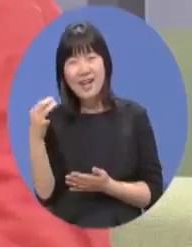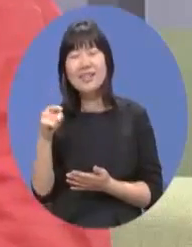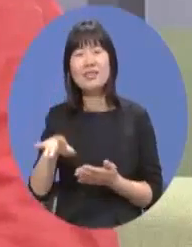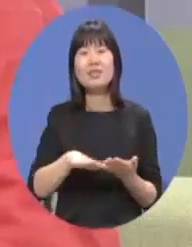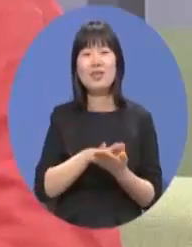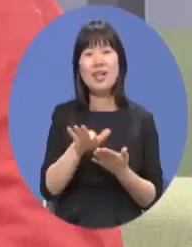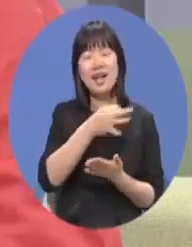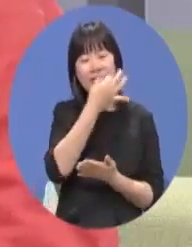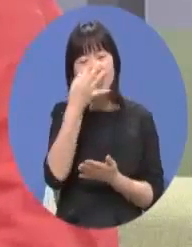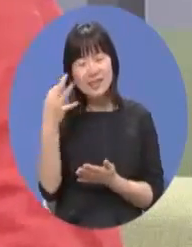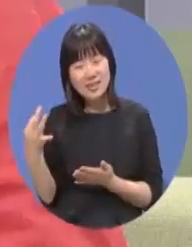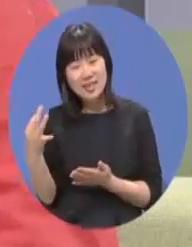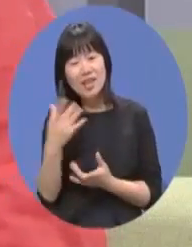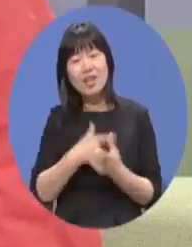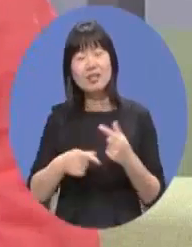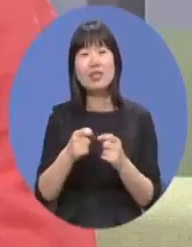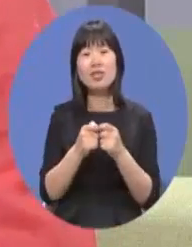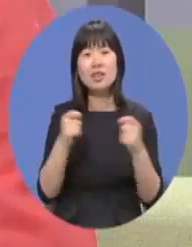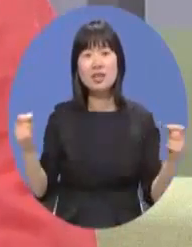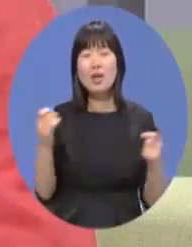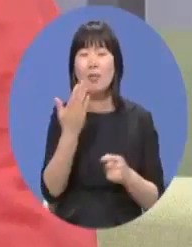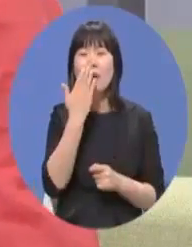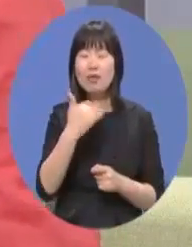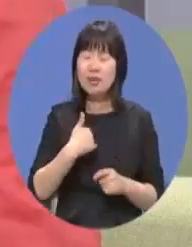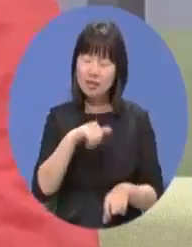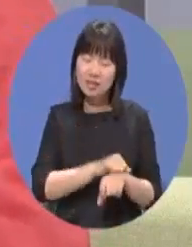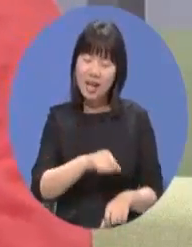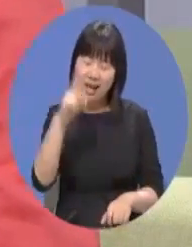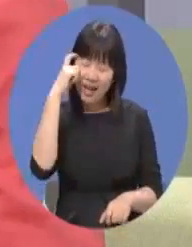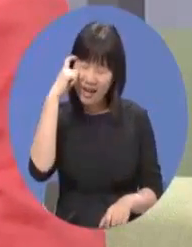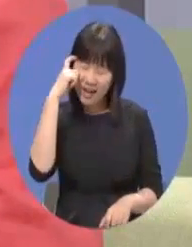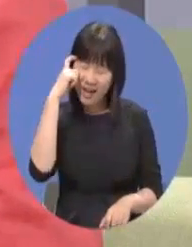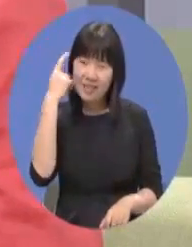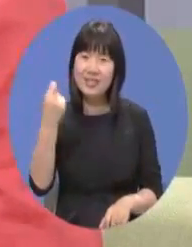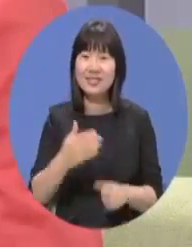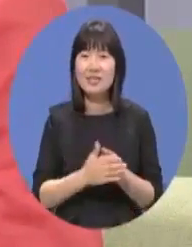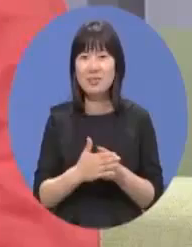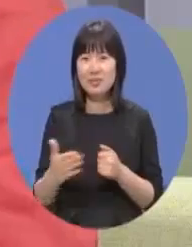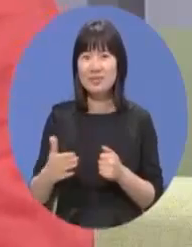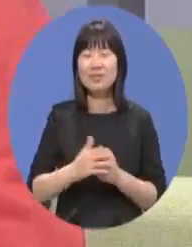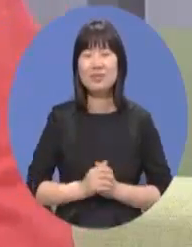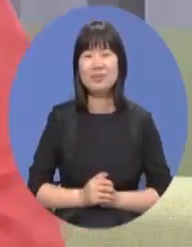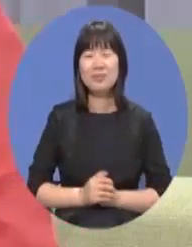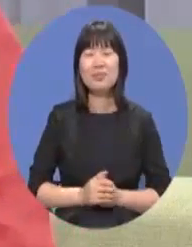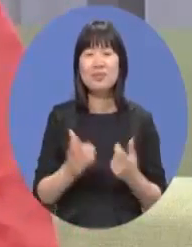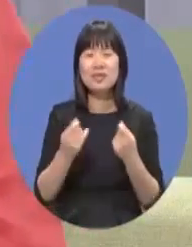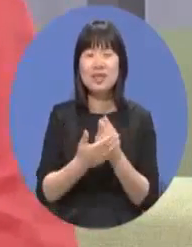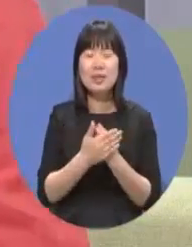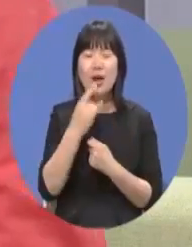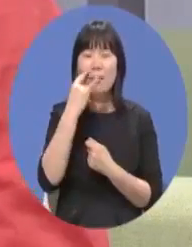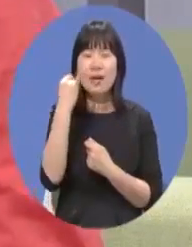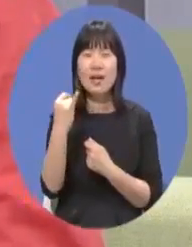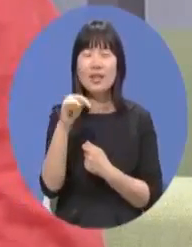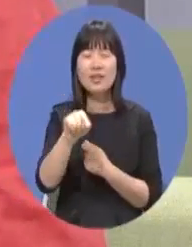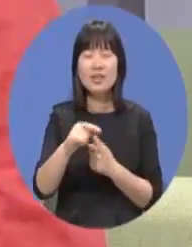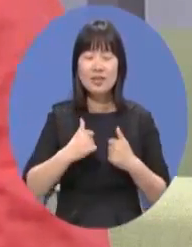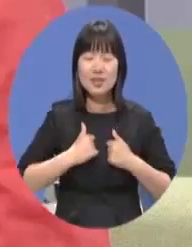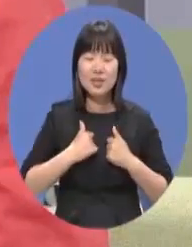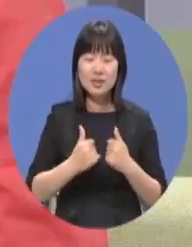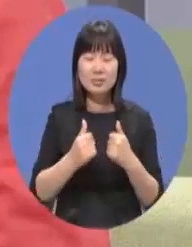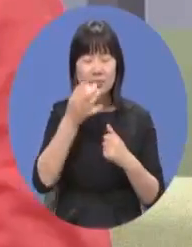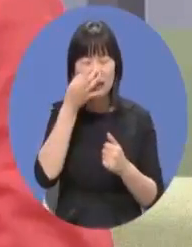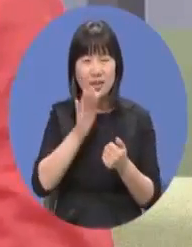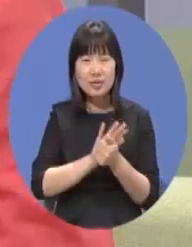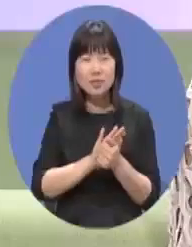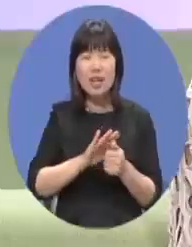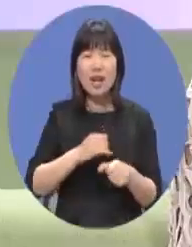놀이가 흥이 나야 더 이게 길게 지속이 그렇죠. 내가 되거든요. 잘하고 있나 보다. 이러면서. 그렇죠. 그렇죠. 예. 그래서 엄마가 이거를 열심히 봐주고